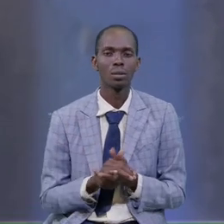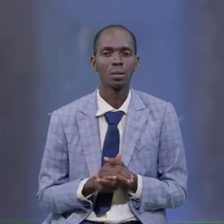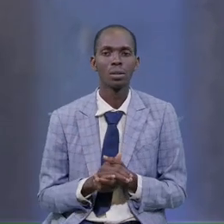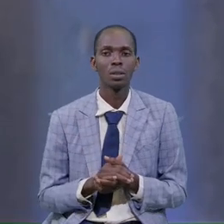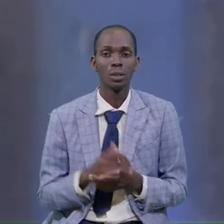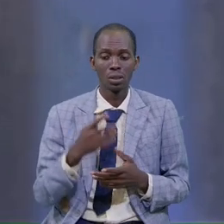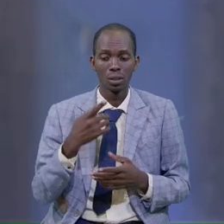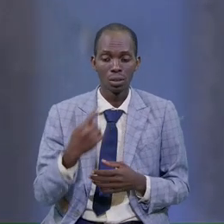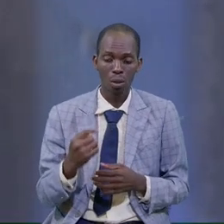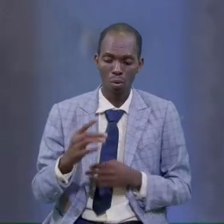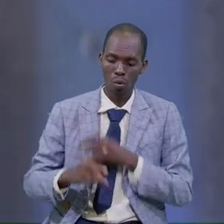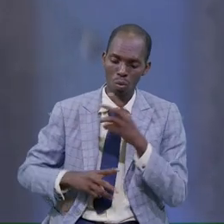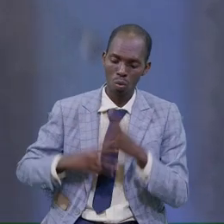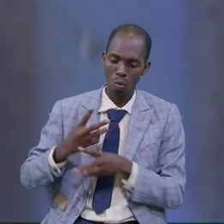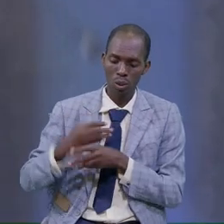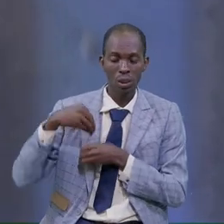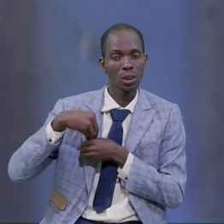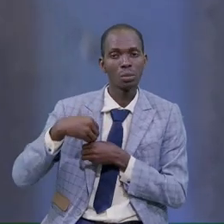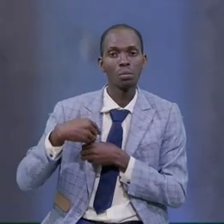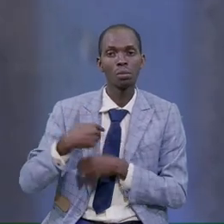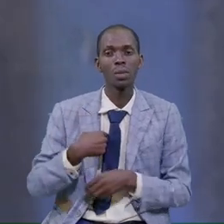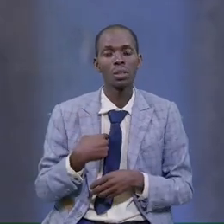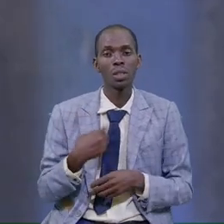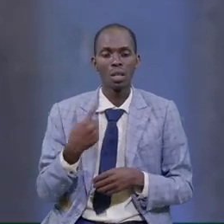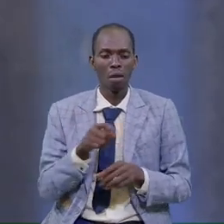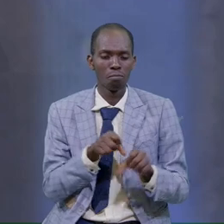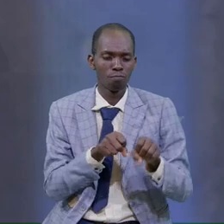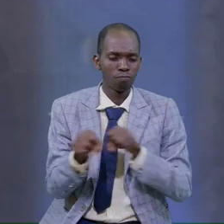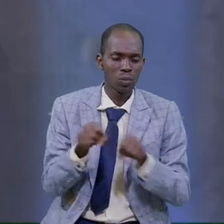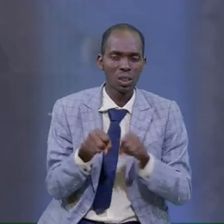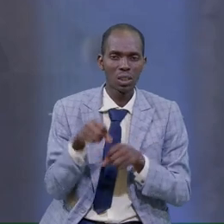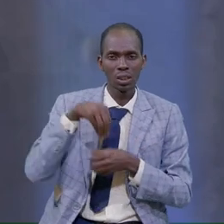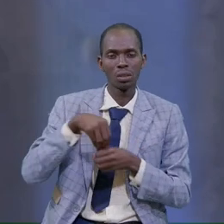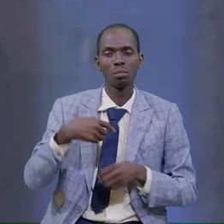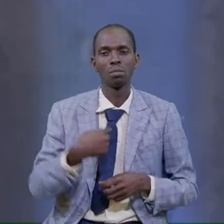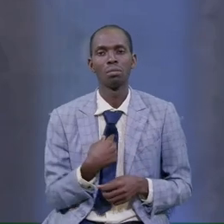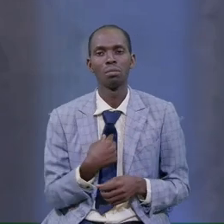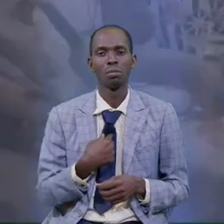Le monde en moi. Les bagarres en moi.